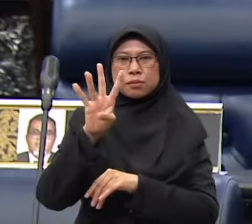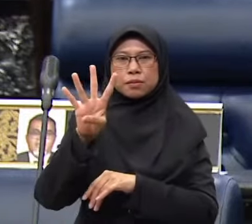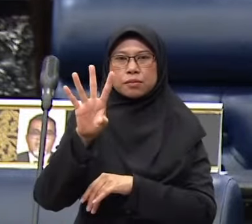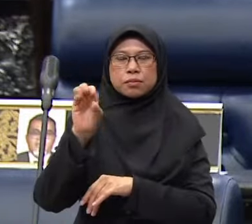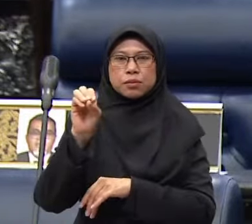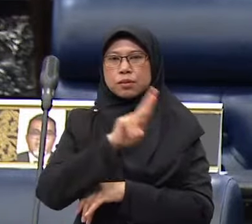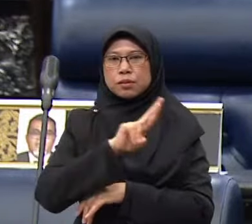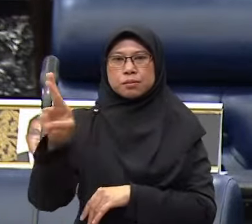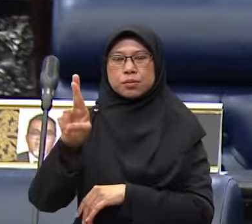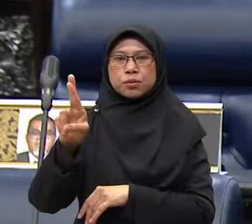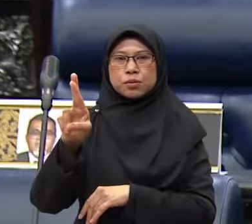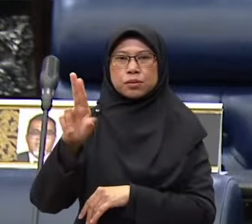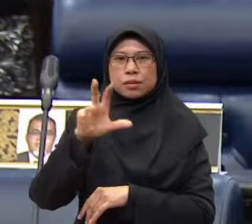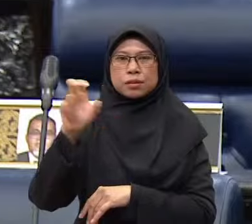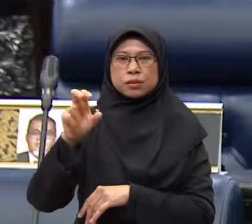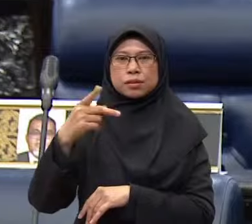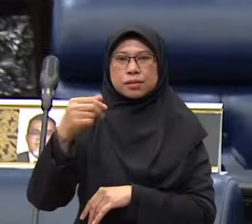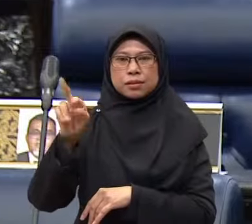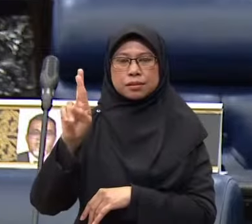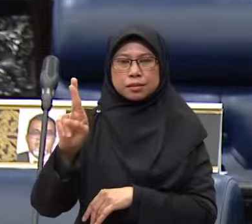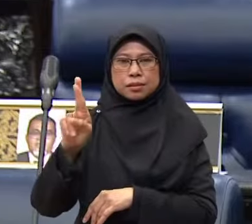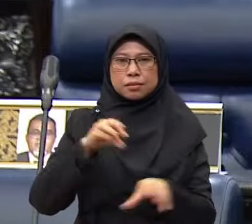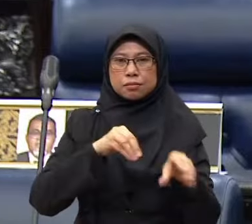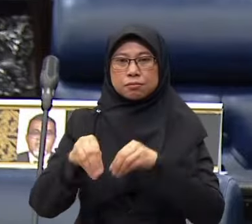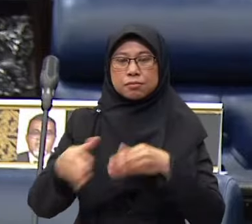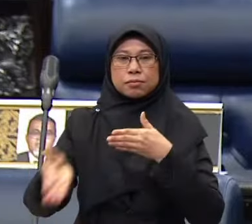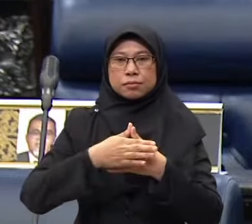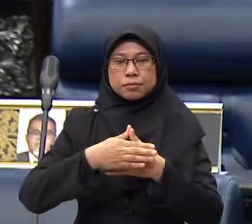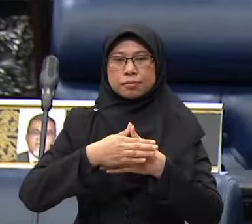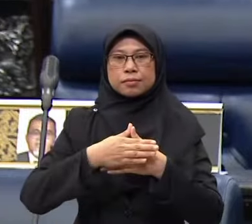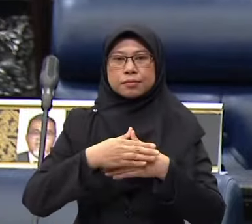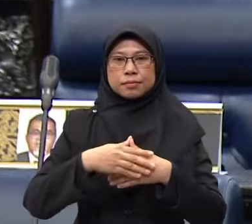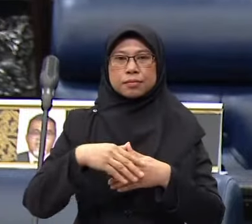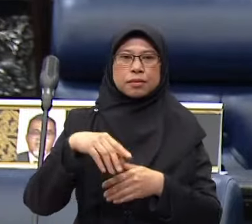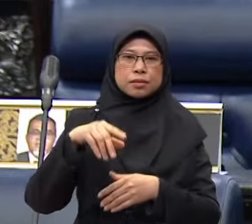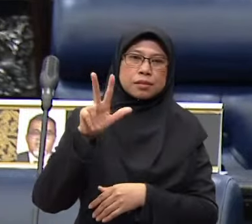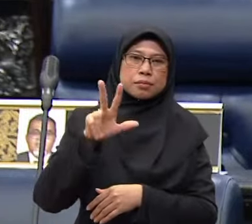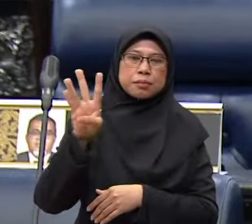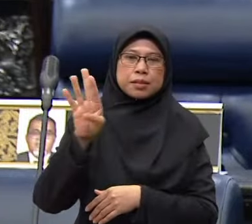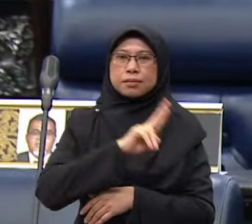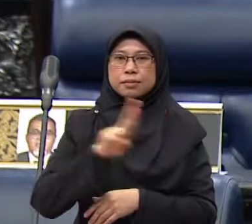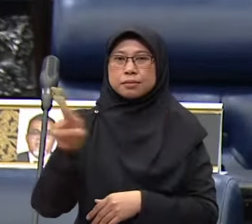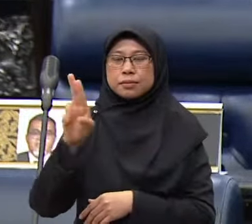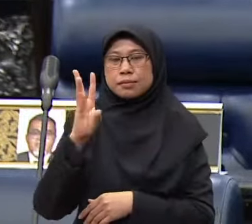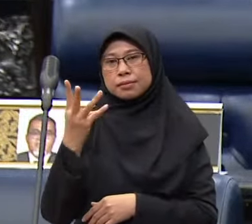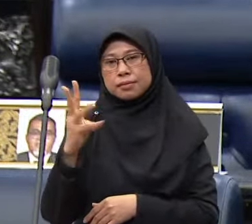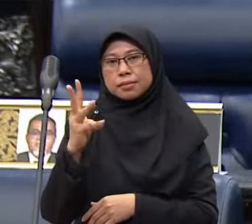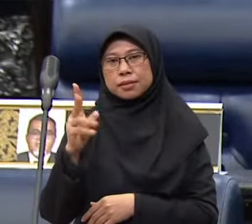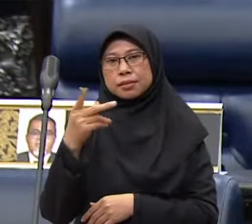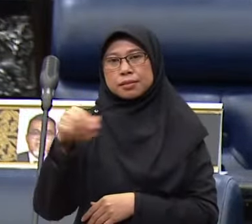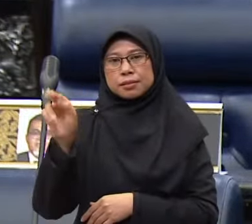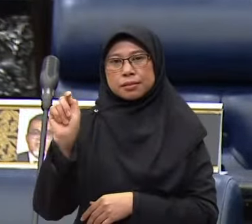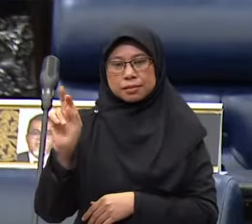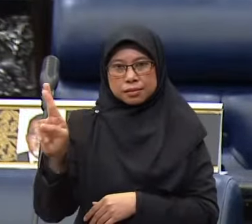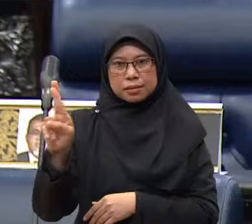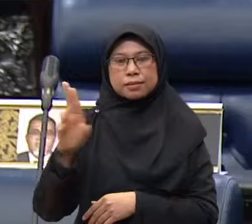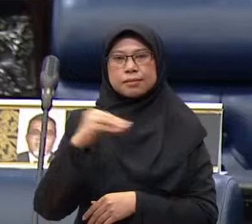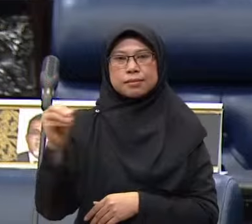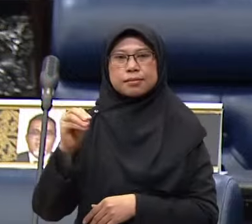742,304 hektar dengan keluasan penanaman semula yang seluas 34,1 hektar dan sebanyak